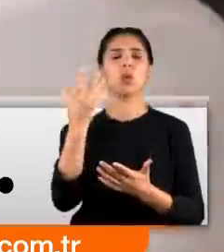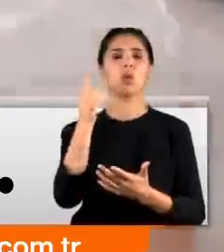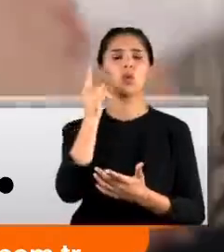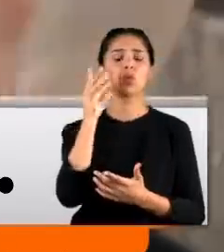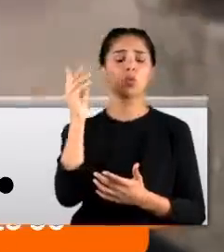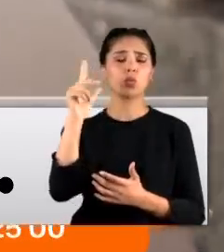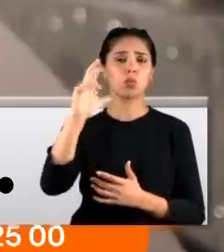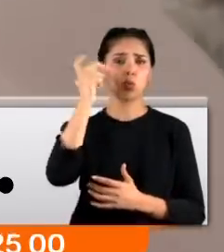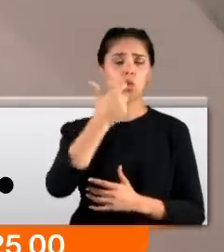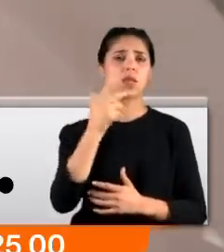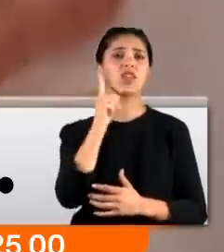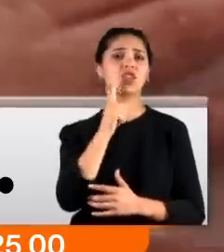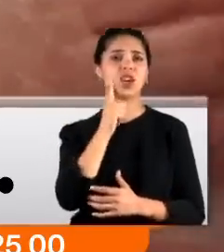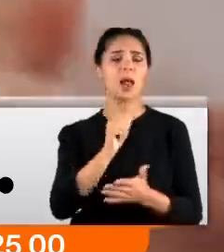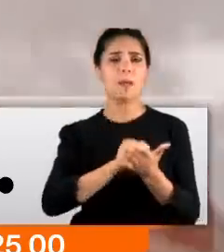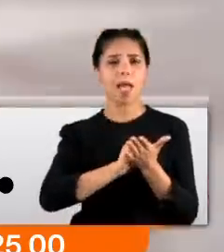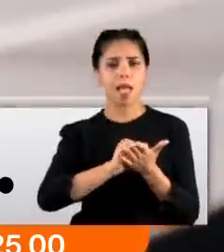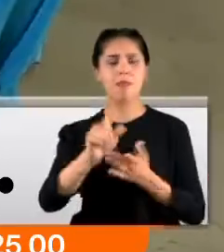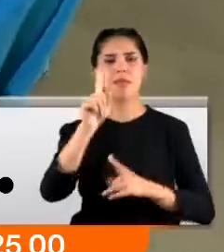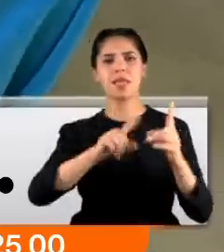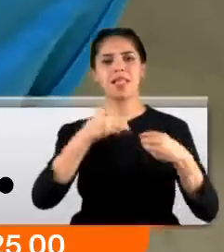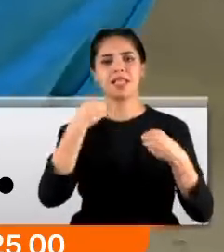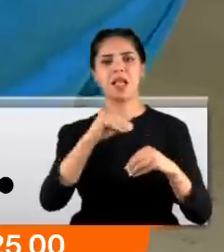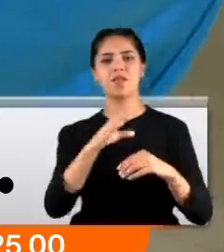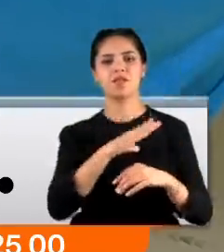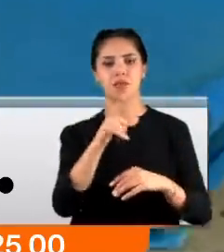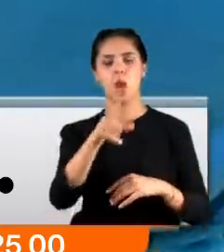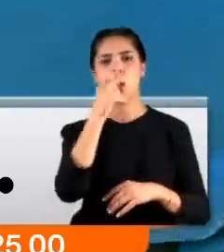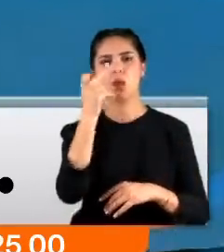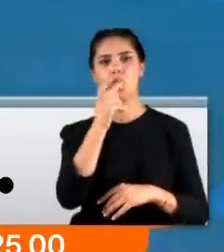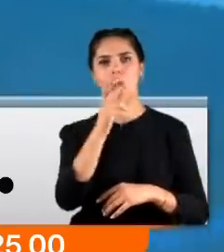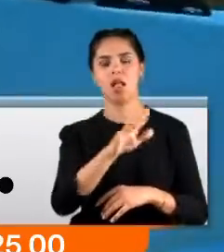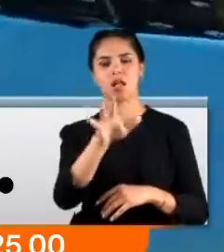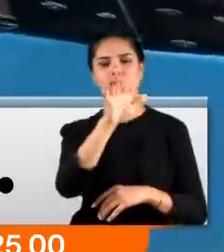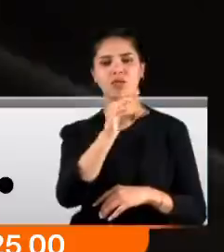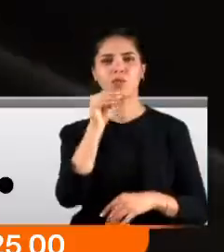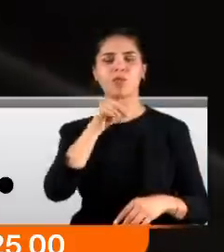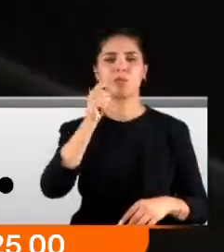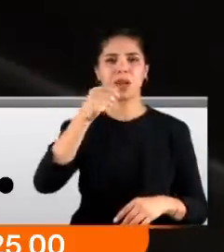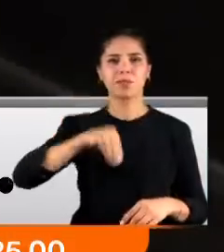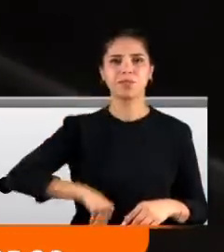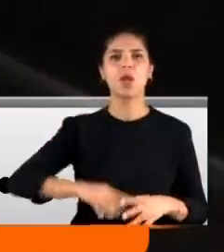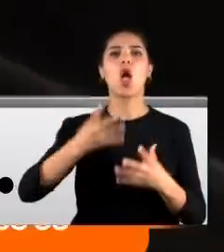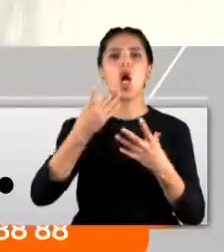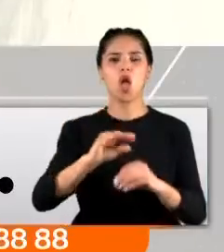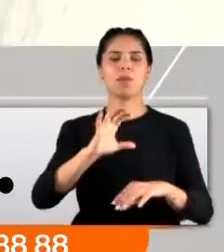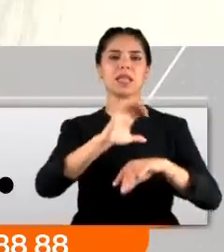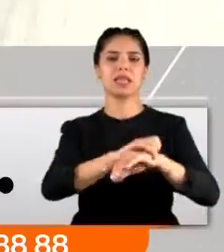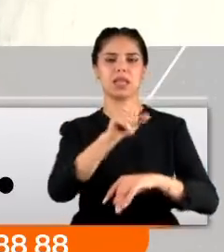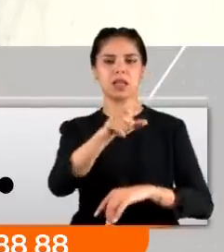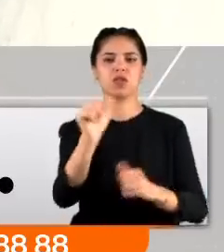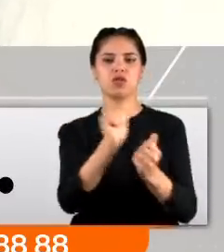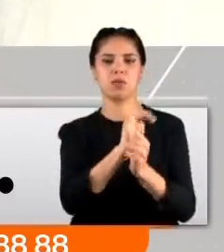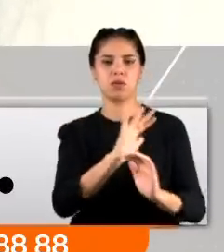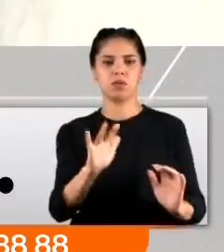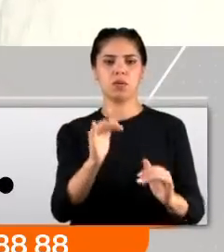kremleri ve daha niceleri. Hepsi internetten satışa hazırdı ama o dolandırıcılar paraları cebe indiremeden yakayı ele verdi. Çamaşır yıkandı